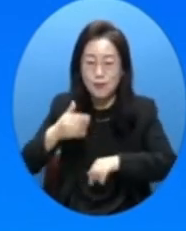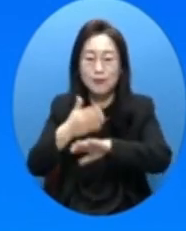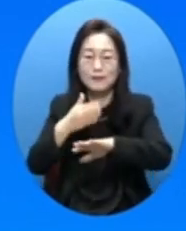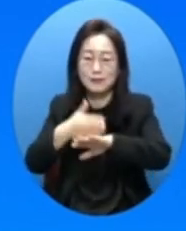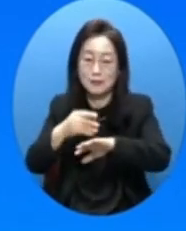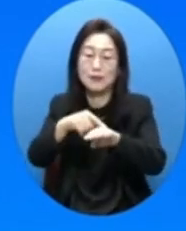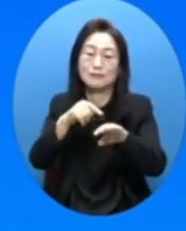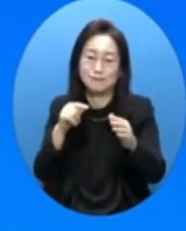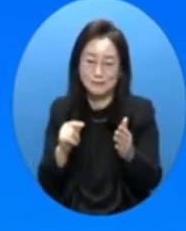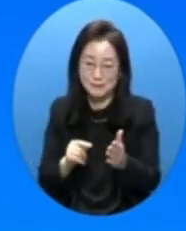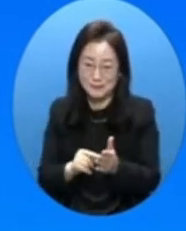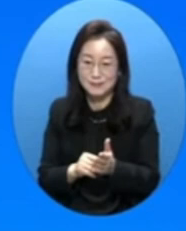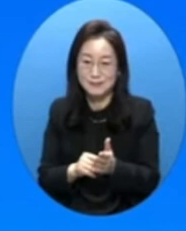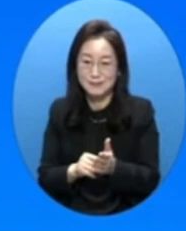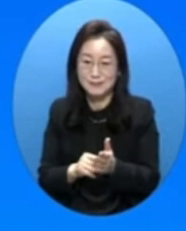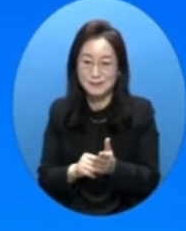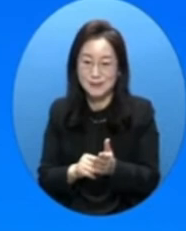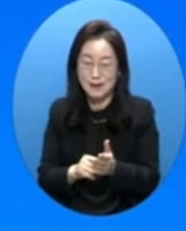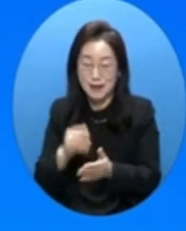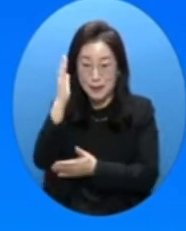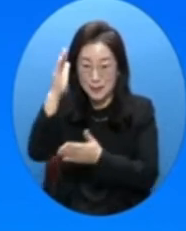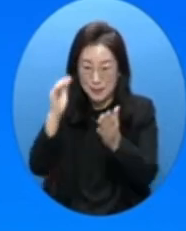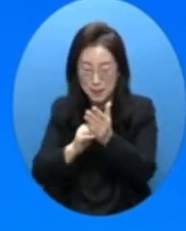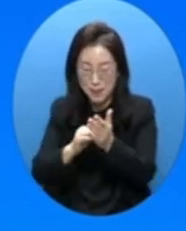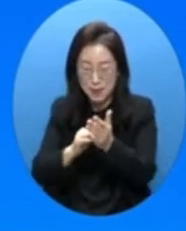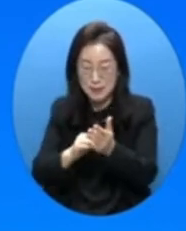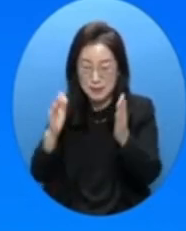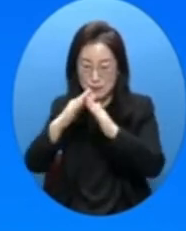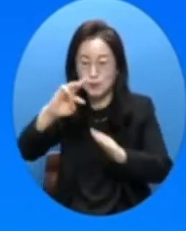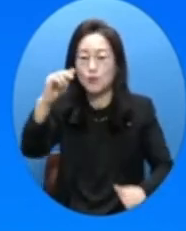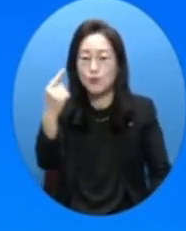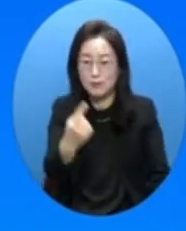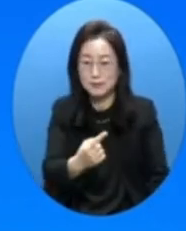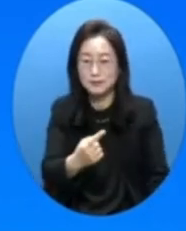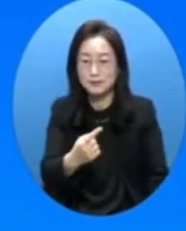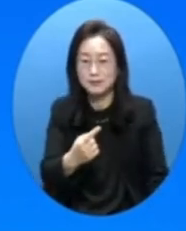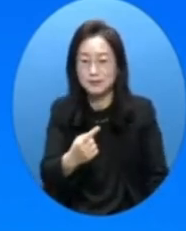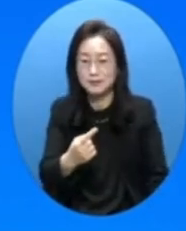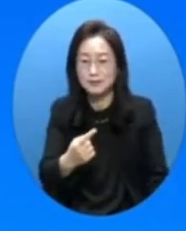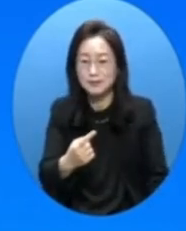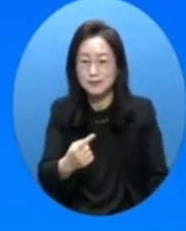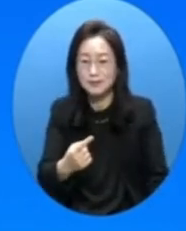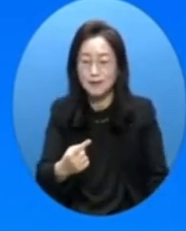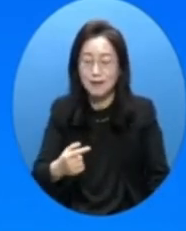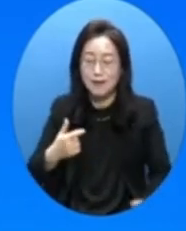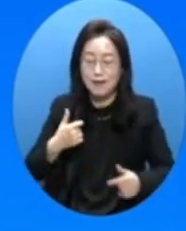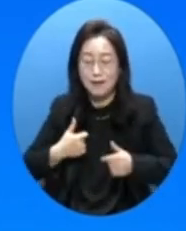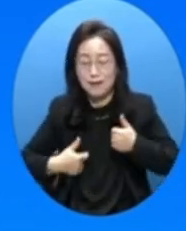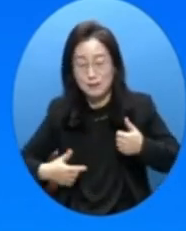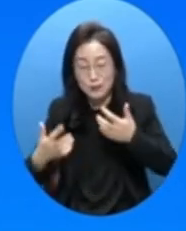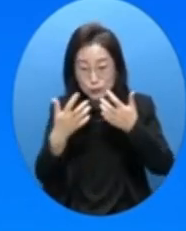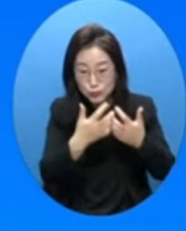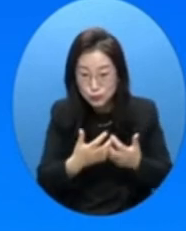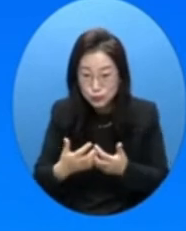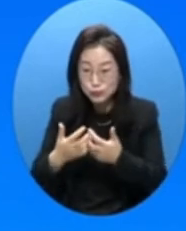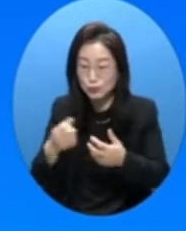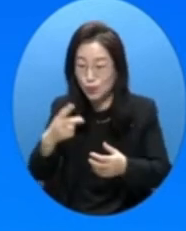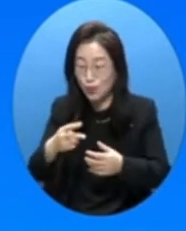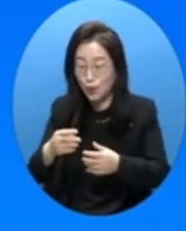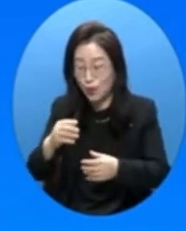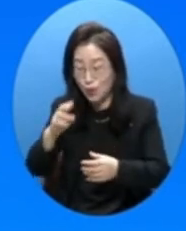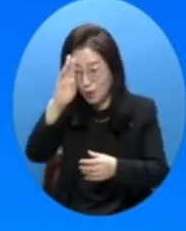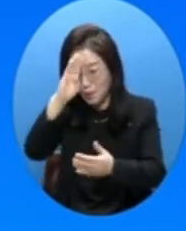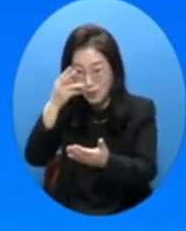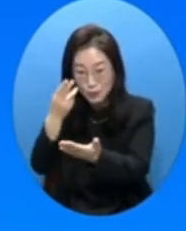이제 예배를 마치고 황급히 집에 돌아오는데 기쁨이 충만한 본인과 함께 또 병세 누워있던